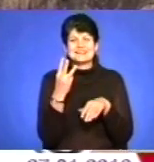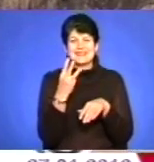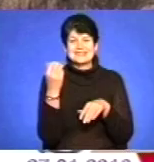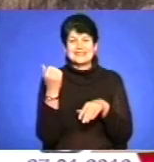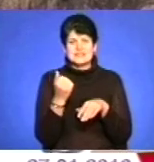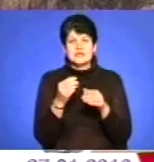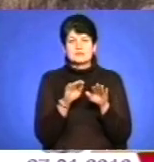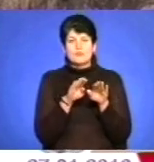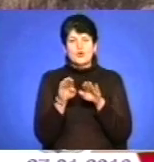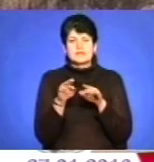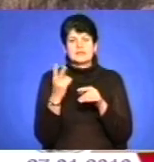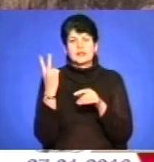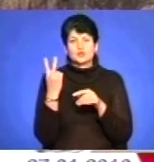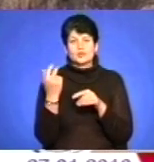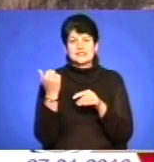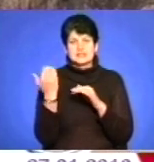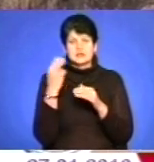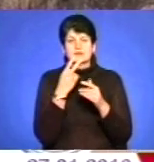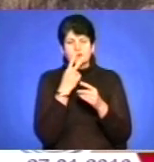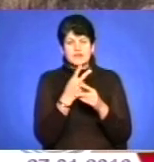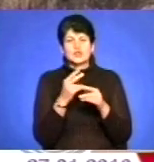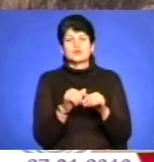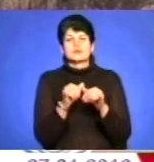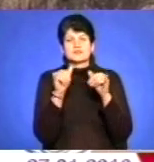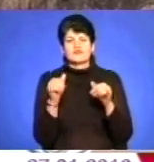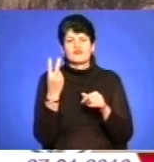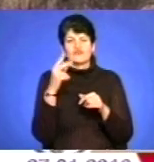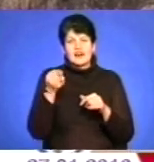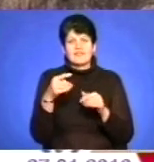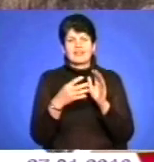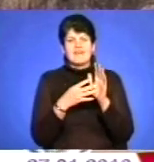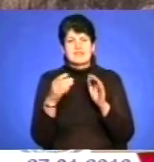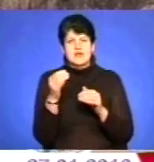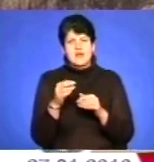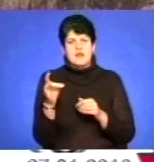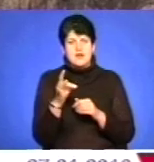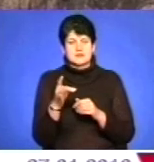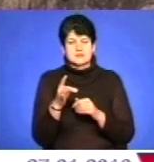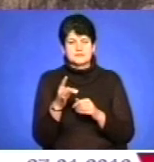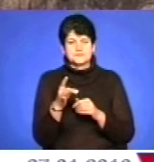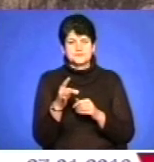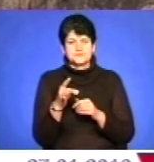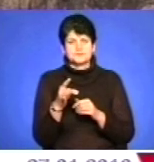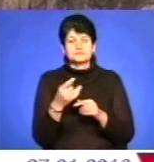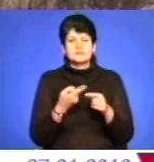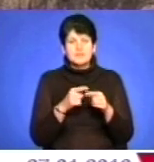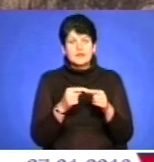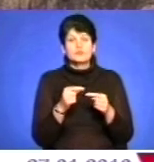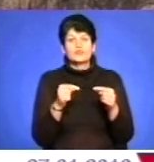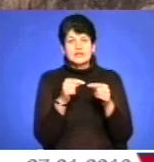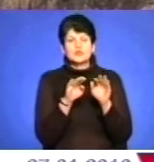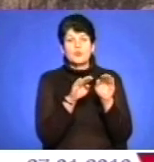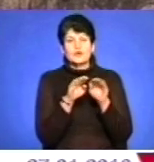показником за другий тиждень, у нас також відмічається ріст в 2,9 рази. Тобто, відповідно, навіть якщо